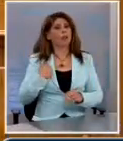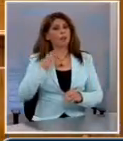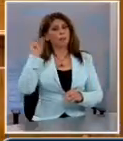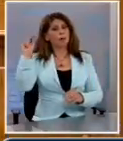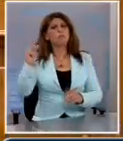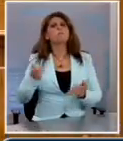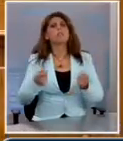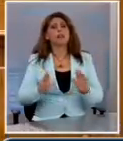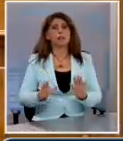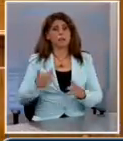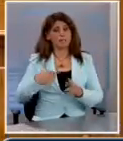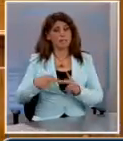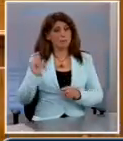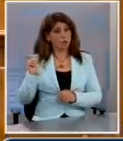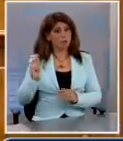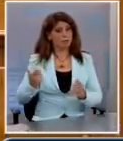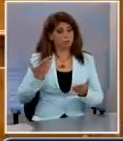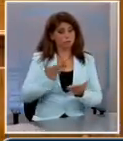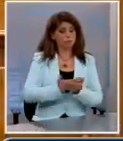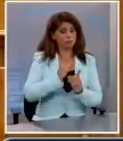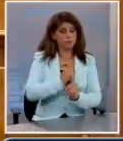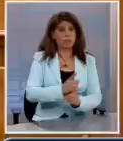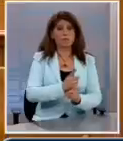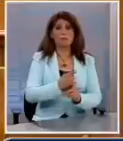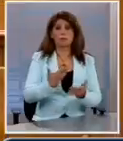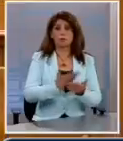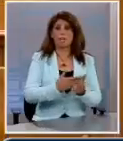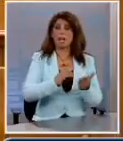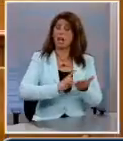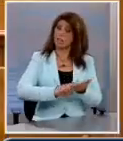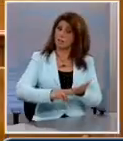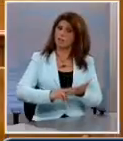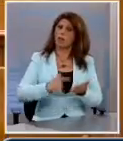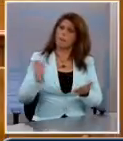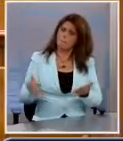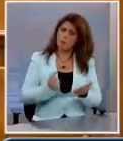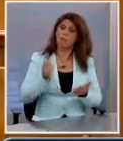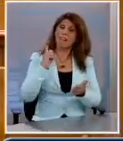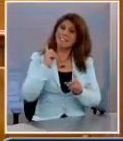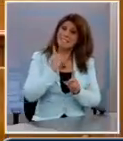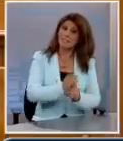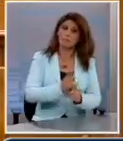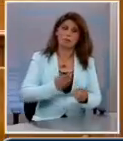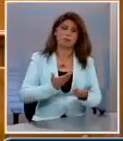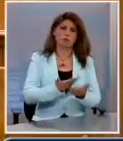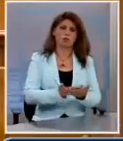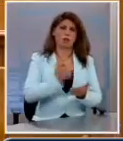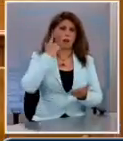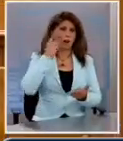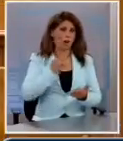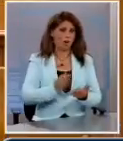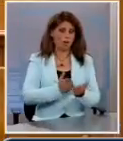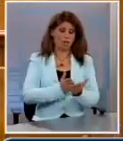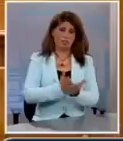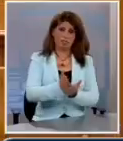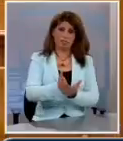αντιπολίτευση καταθέσαμε συγκεκριμένες προτάσεις για το ασφαλιστικό. Επώδυνες προτάσεις, αλλά συγκεκριμένες. Στη λογική όμως της δίκαιης